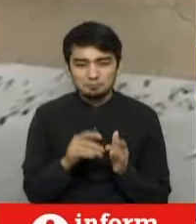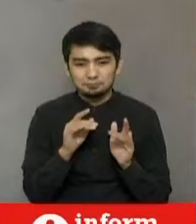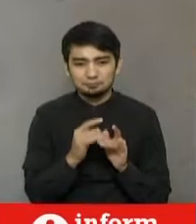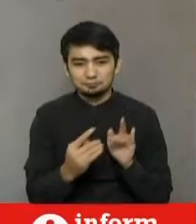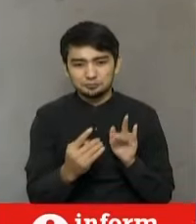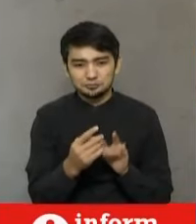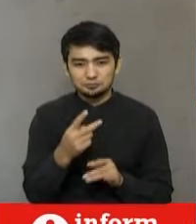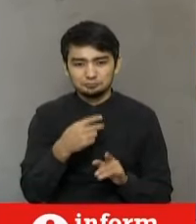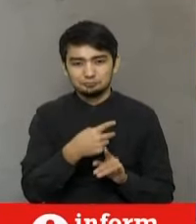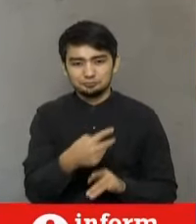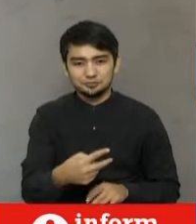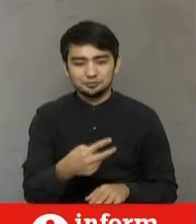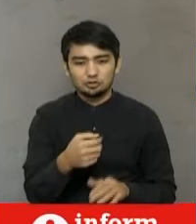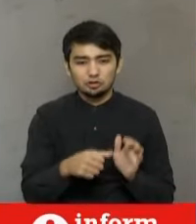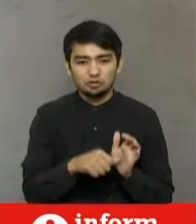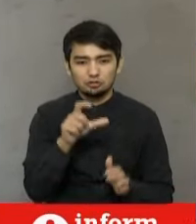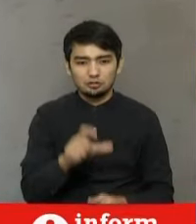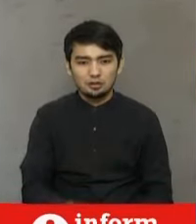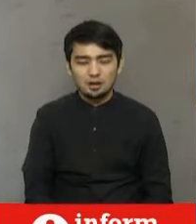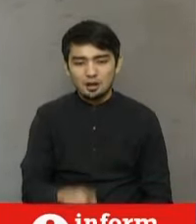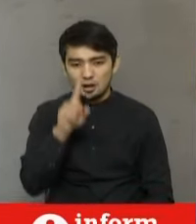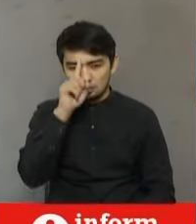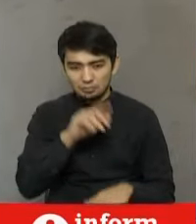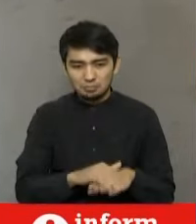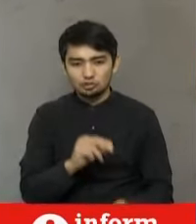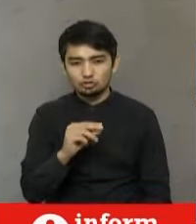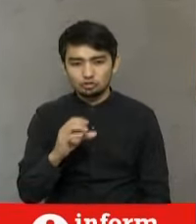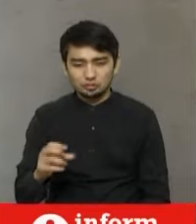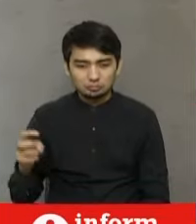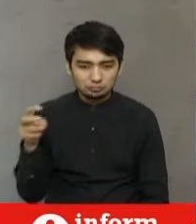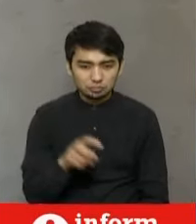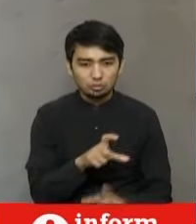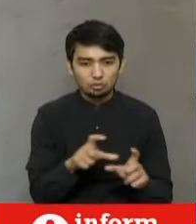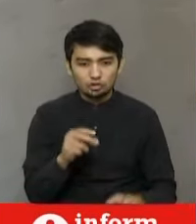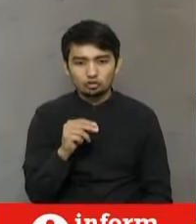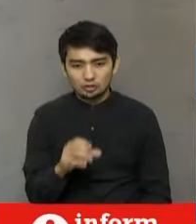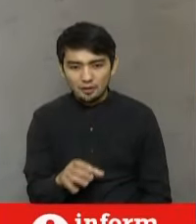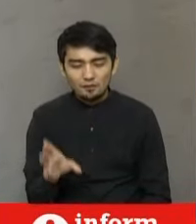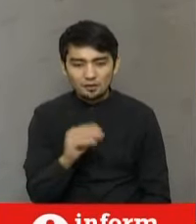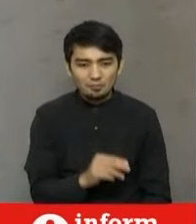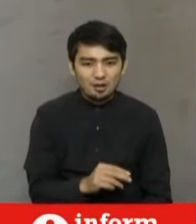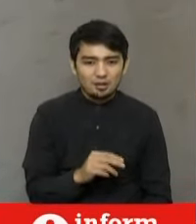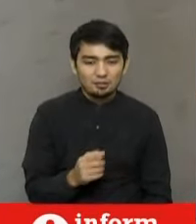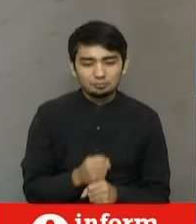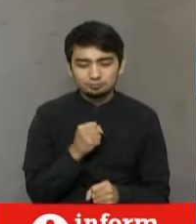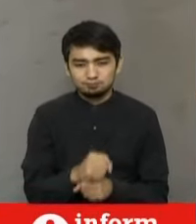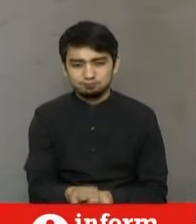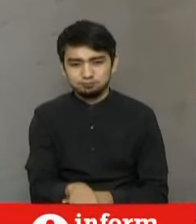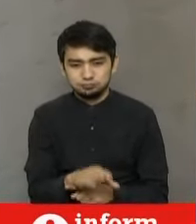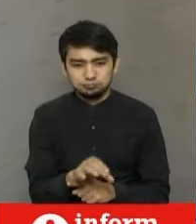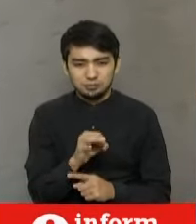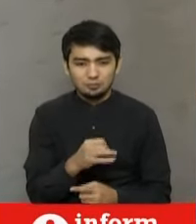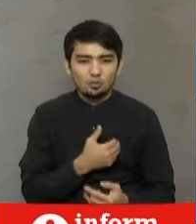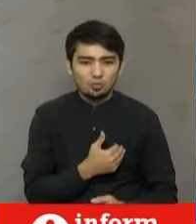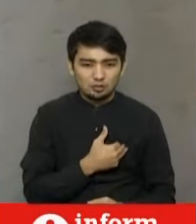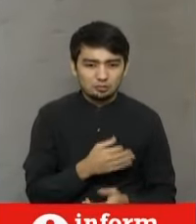шесть человек были представители СС но никаких мер не принимают поэтому хотим